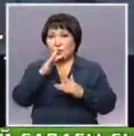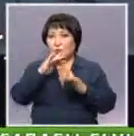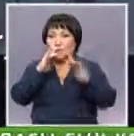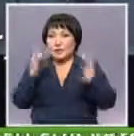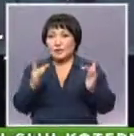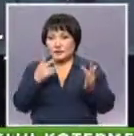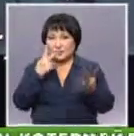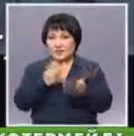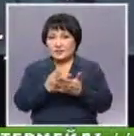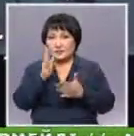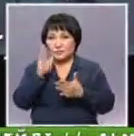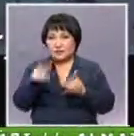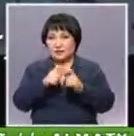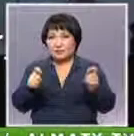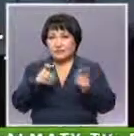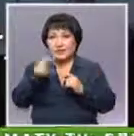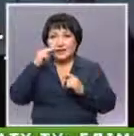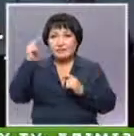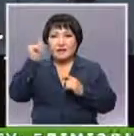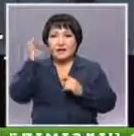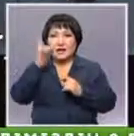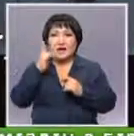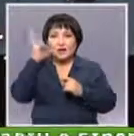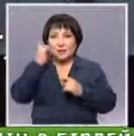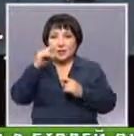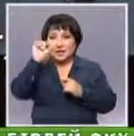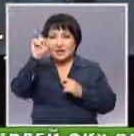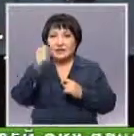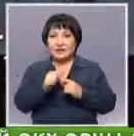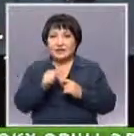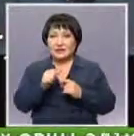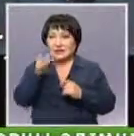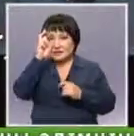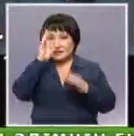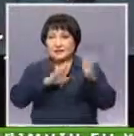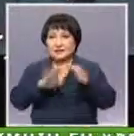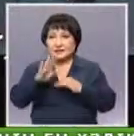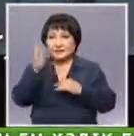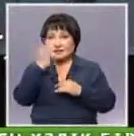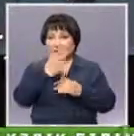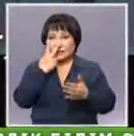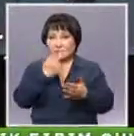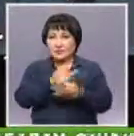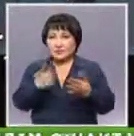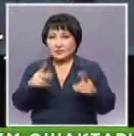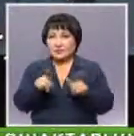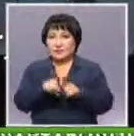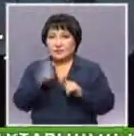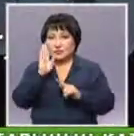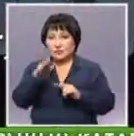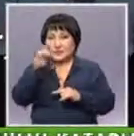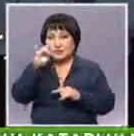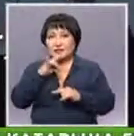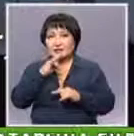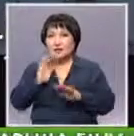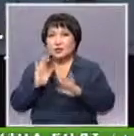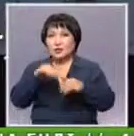айтсам, онда Қытай, Румын және Грекия елдерінің фильмдері көрсетілетін болады. Сонымен қатар Қазақ толқынының 30